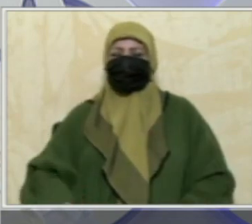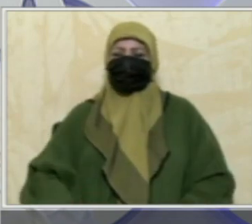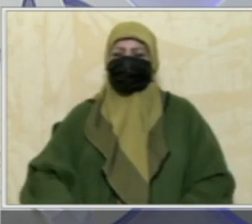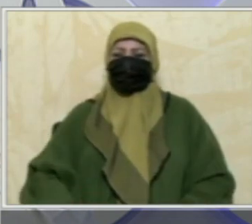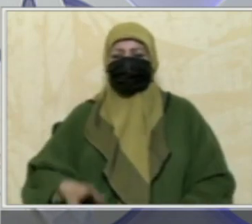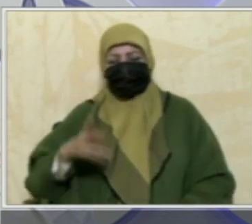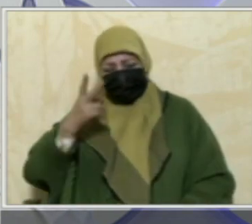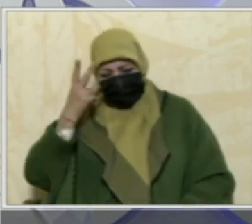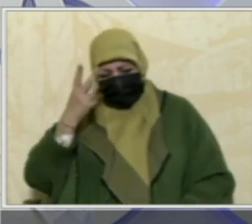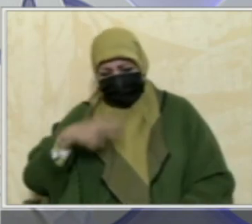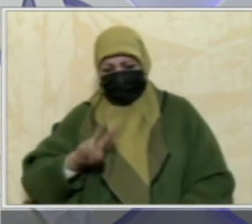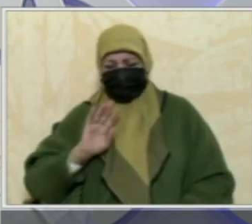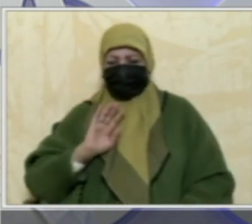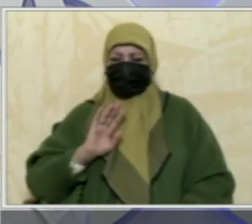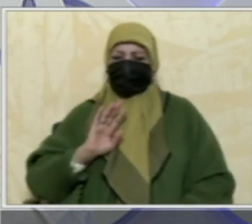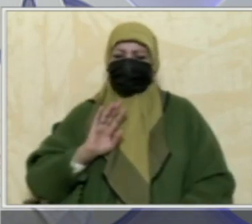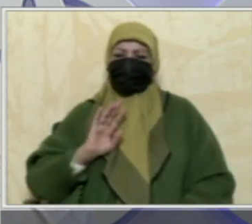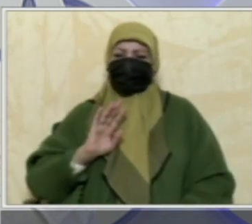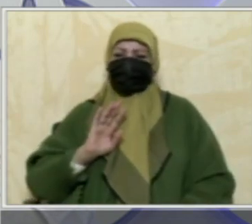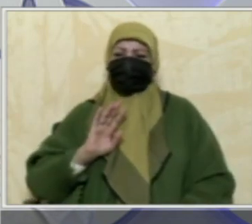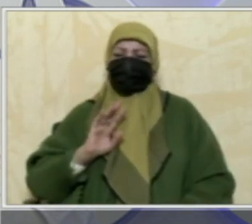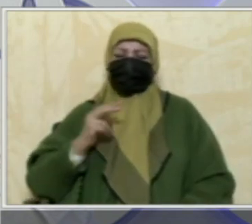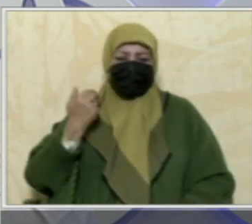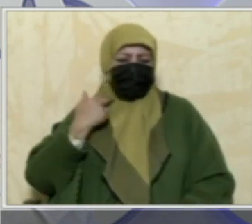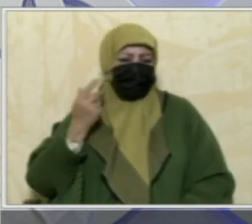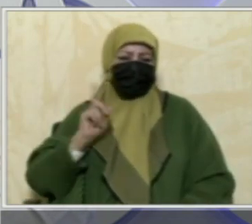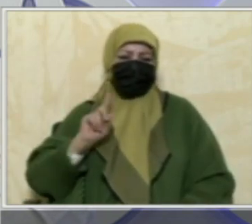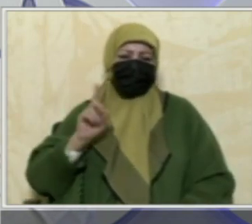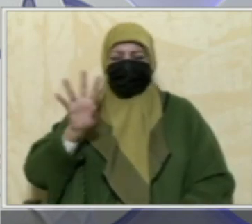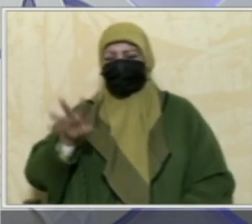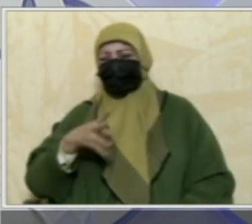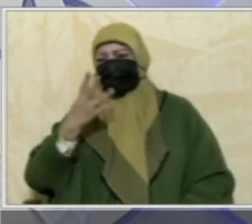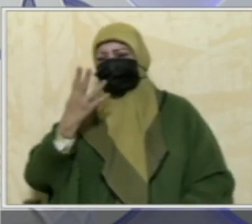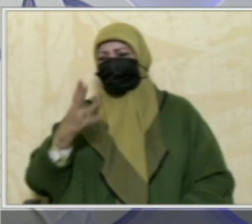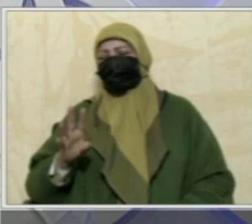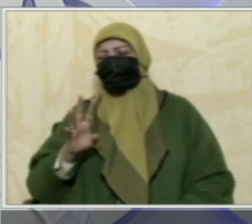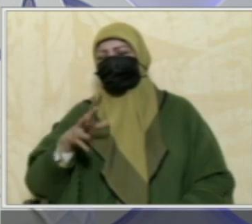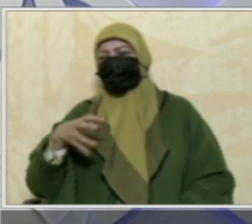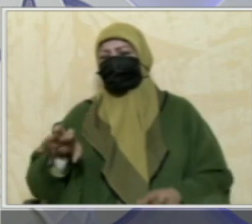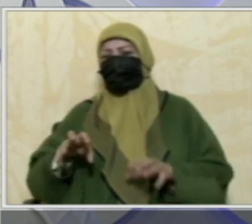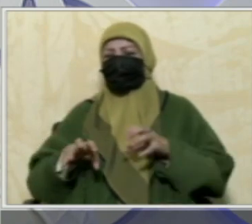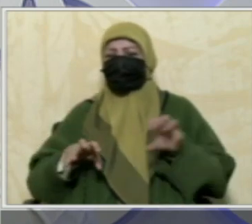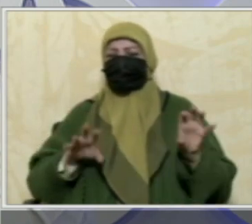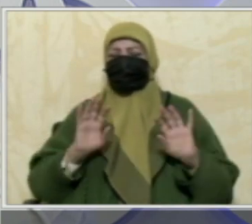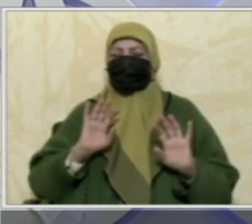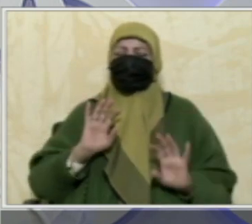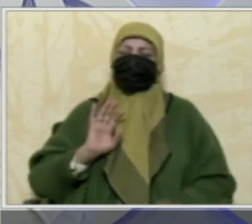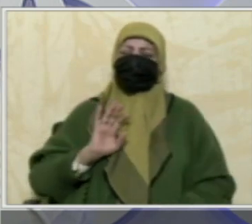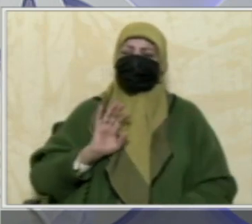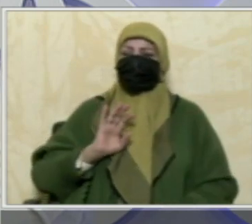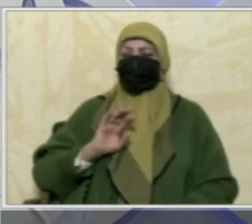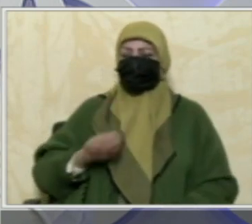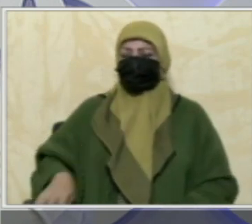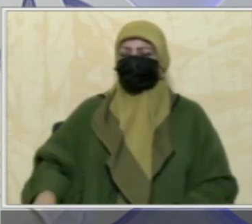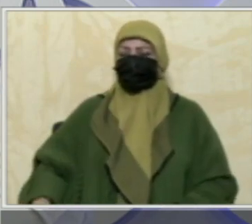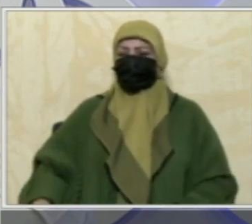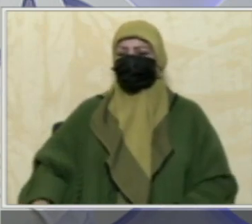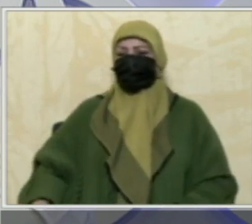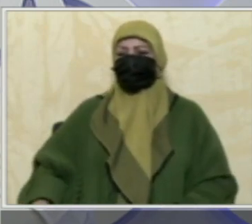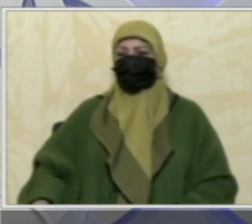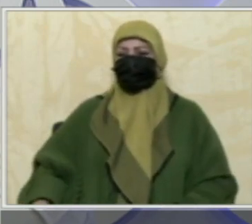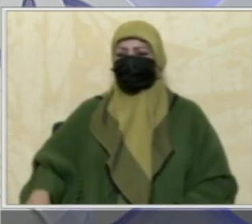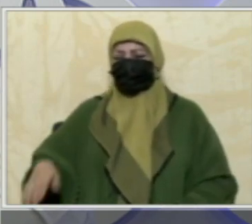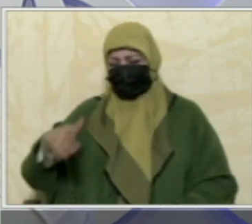محرمه المساله فيها خلاف نعم المساله فيها خلاف بين العلماء ولكن